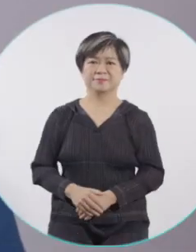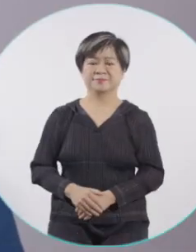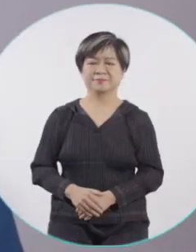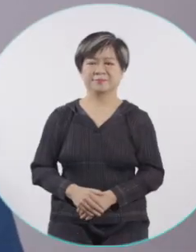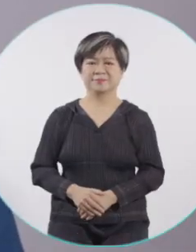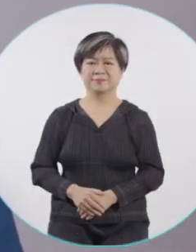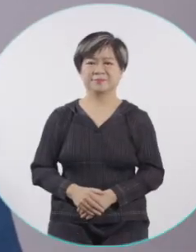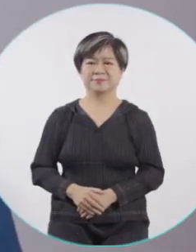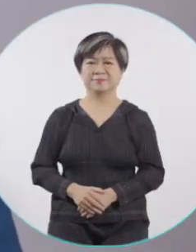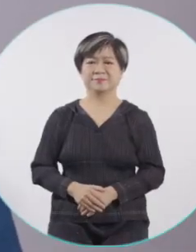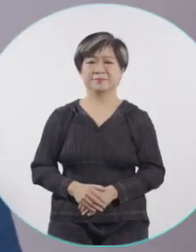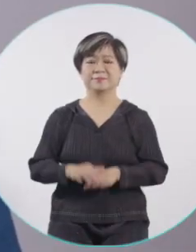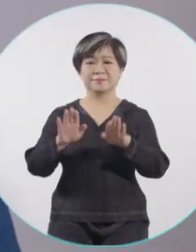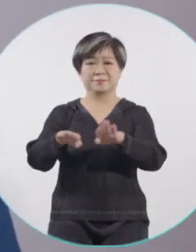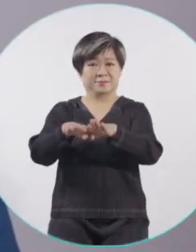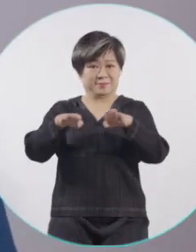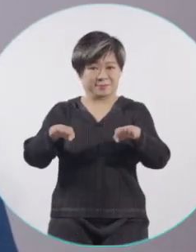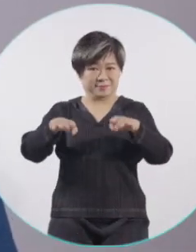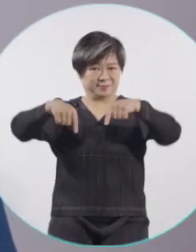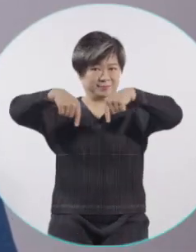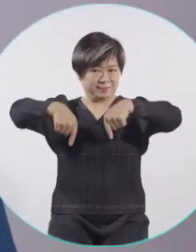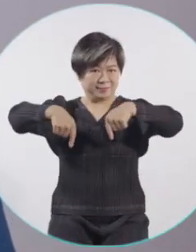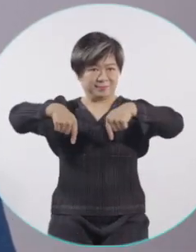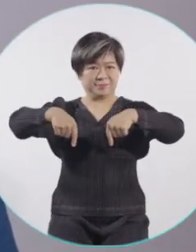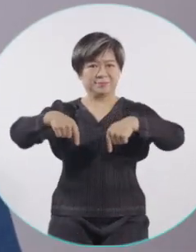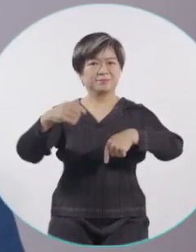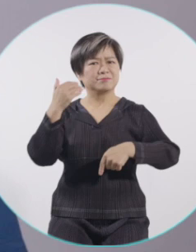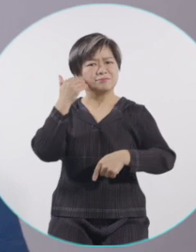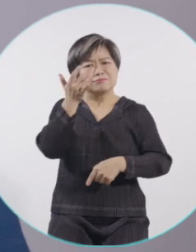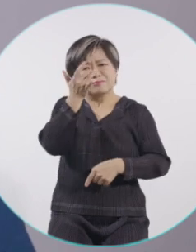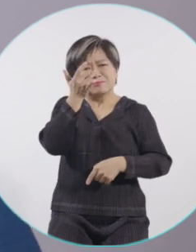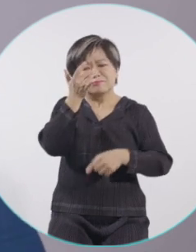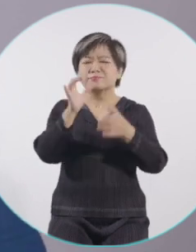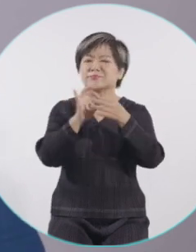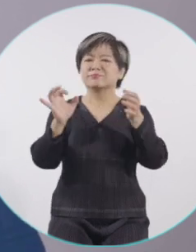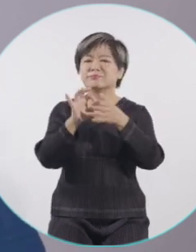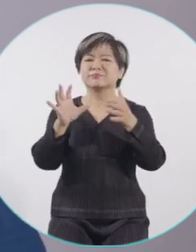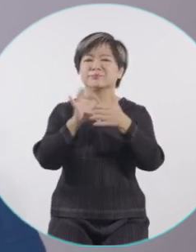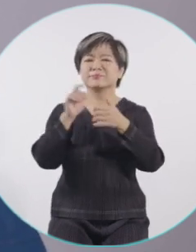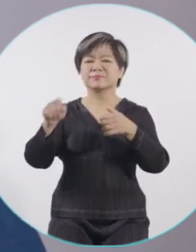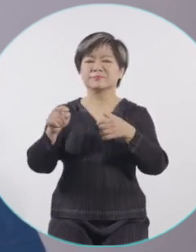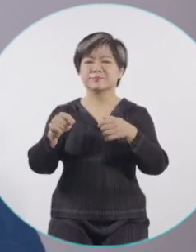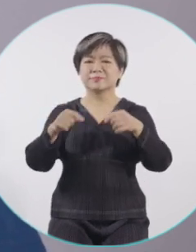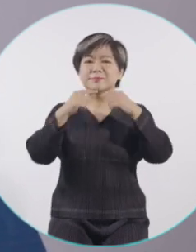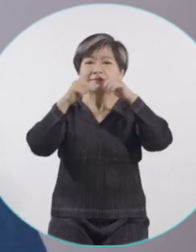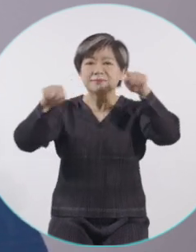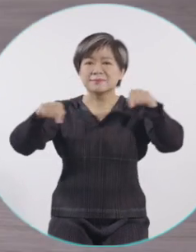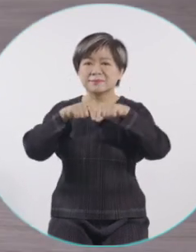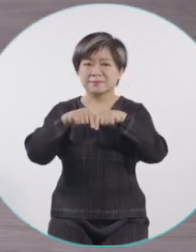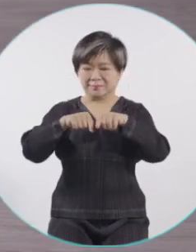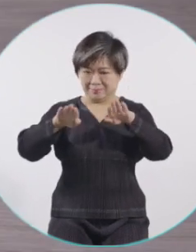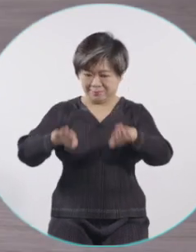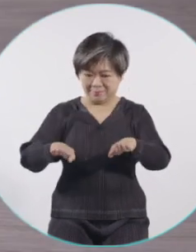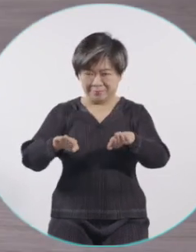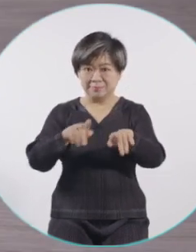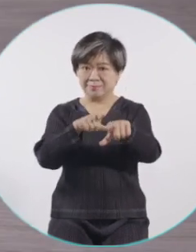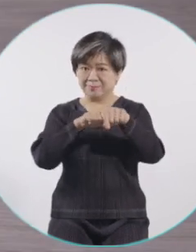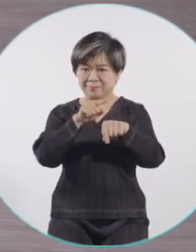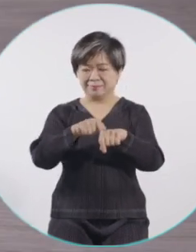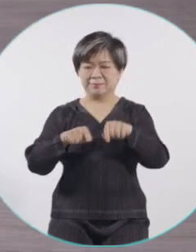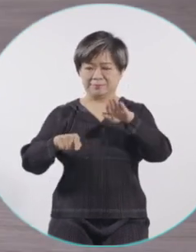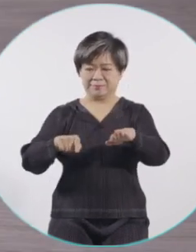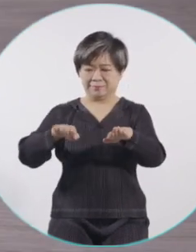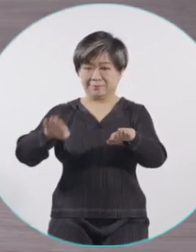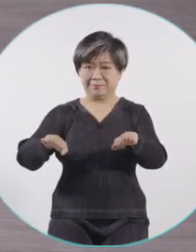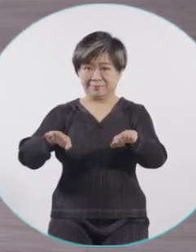好，我们双脚与肩同宽的站姿，如果学员不了解意思的话，我们可以利用贴纸或是其他标语来代替。好，接下来我们要换边